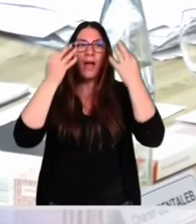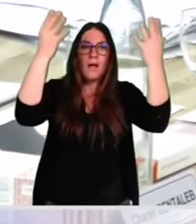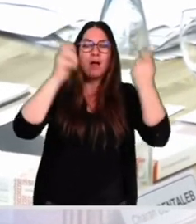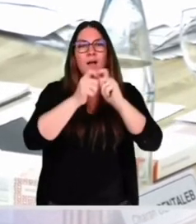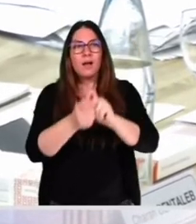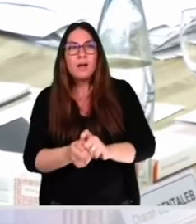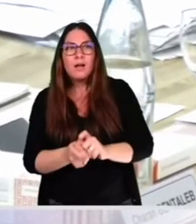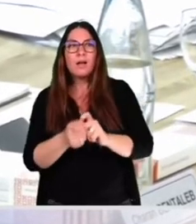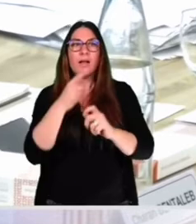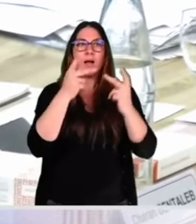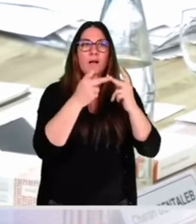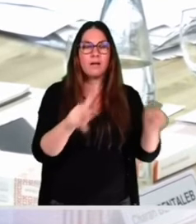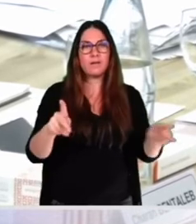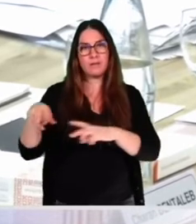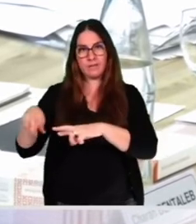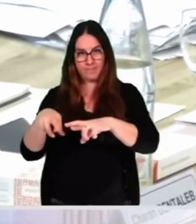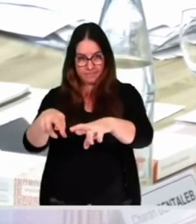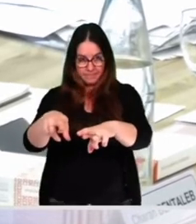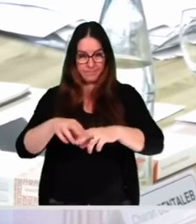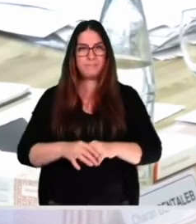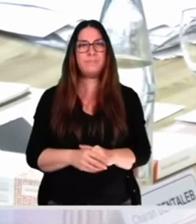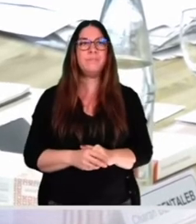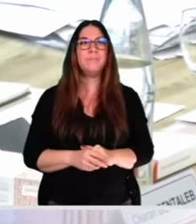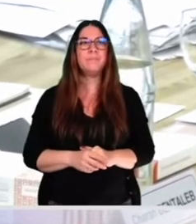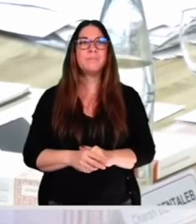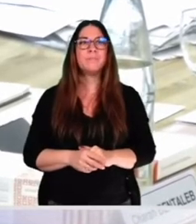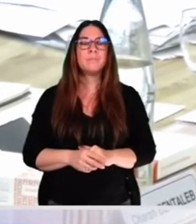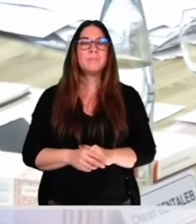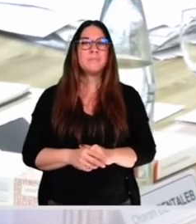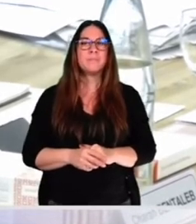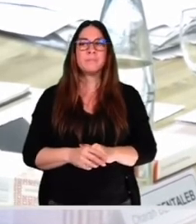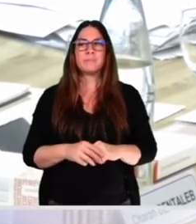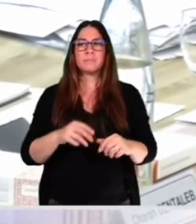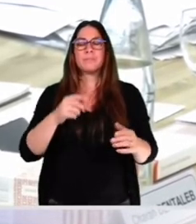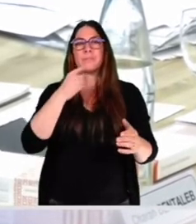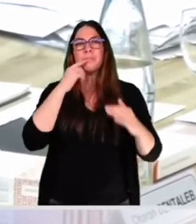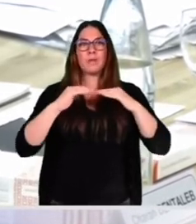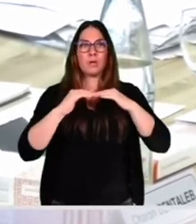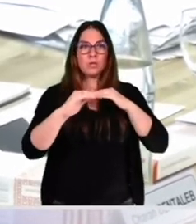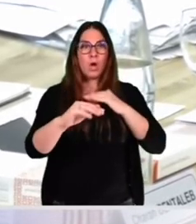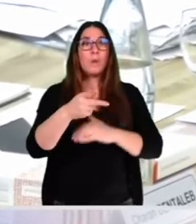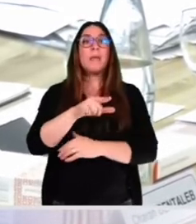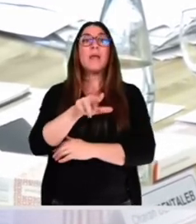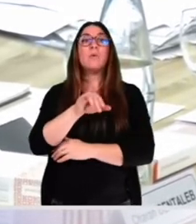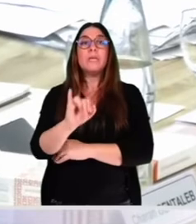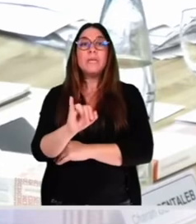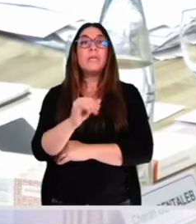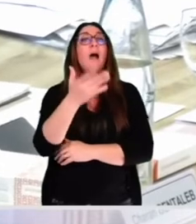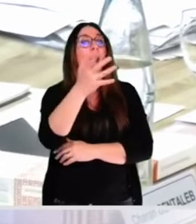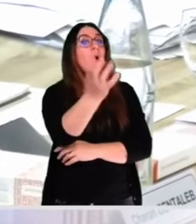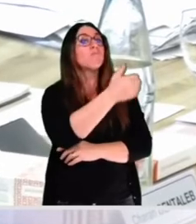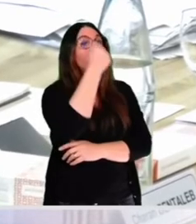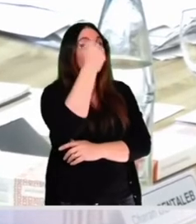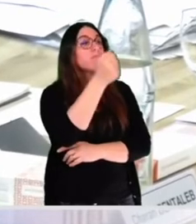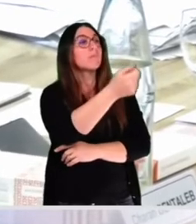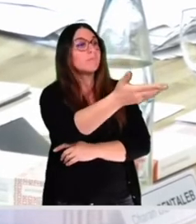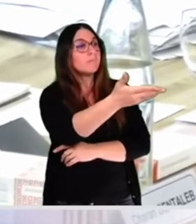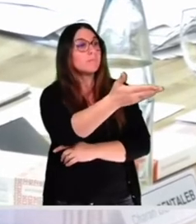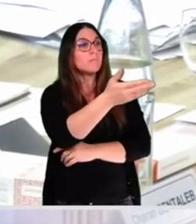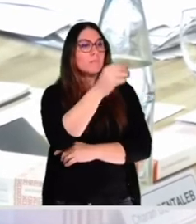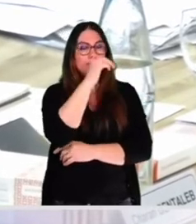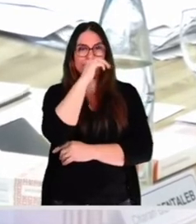vecteur de lien entre la ville et son fleuve. En matière d'implantation et l'emprise du sol, le PLUI, pour reprendre effectivement ce